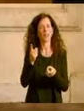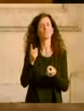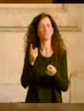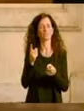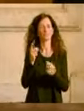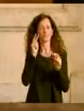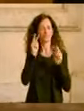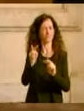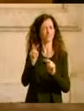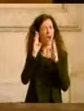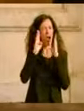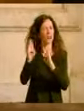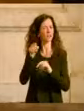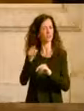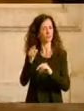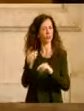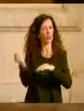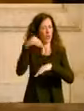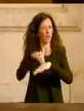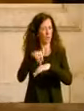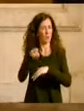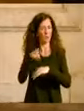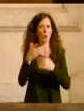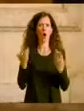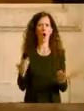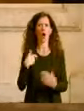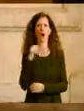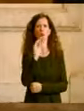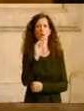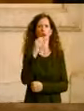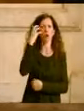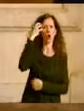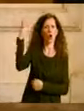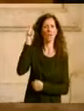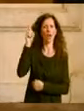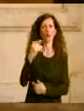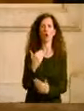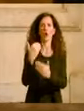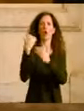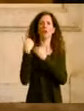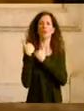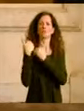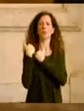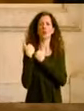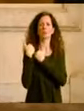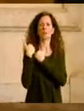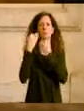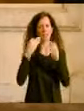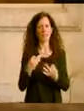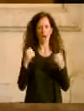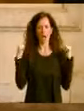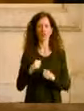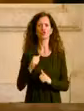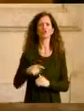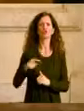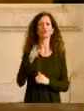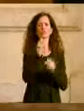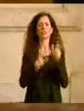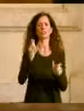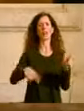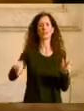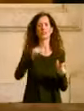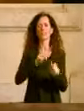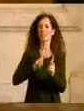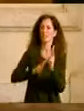riflessione. Allora le chiedo, il governo si prende la responsabilità di dire ai cittadini che su tutto il territorio nazionale in